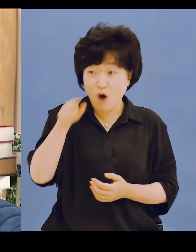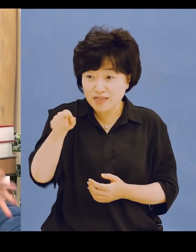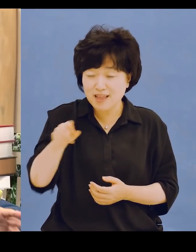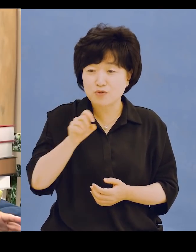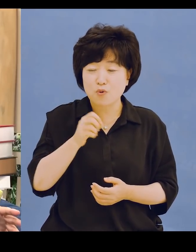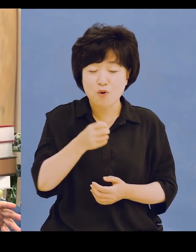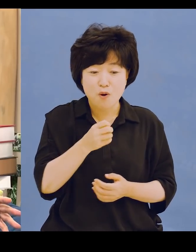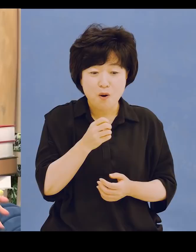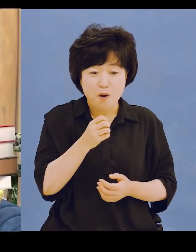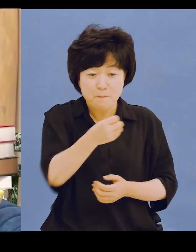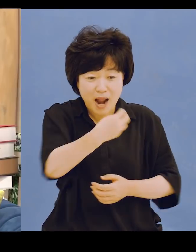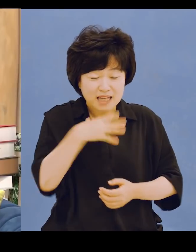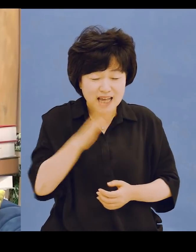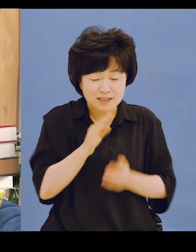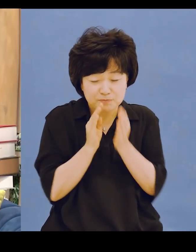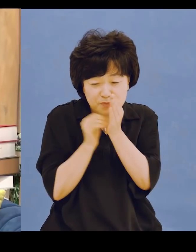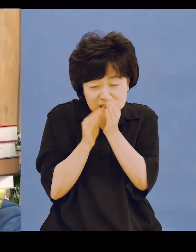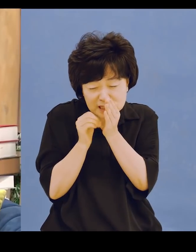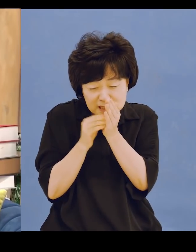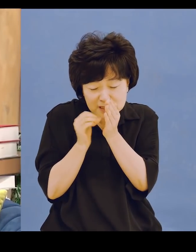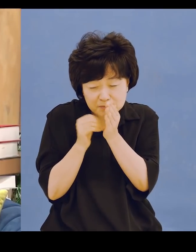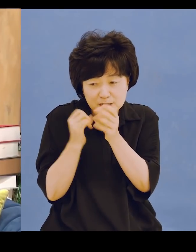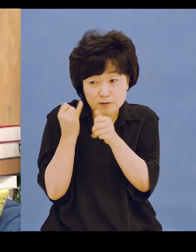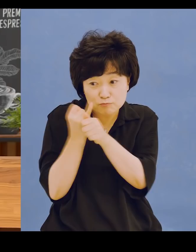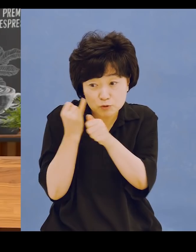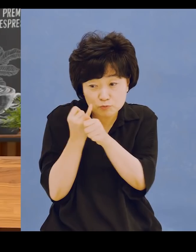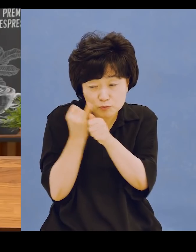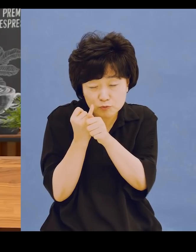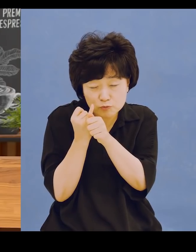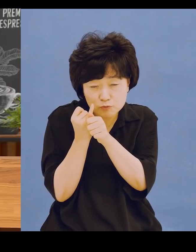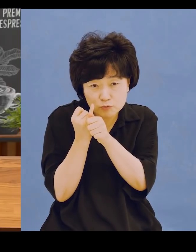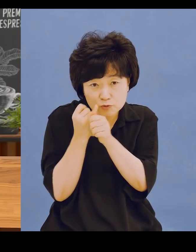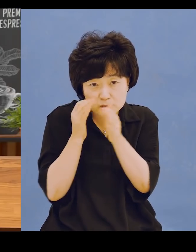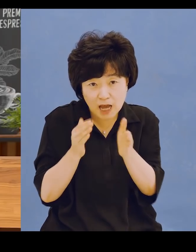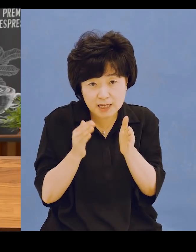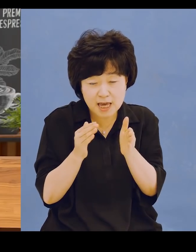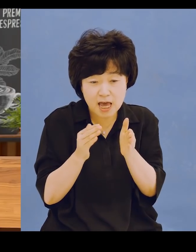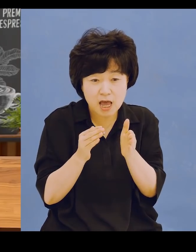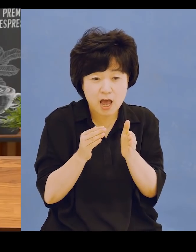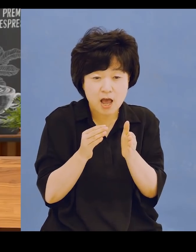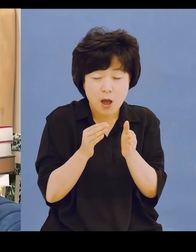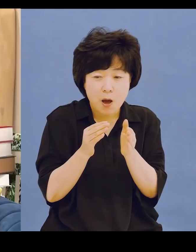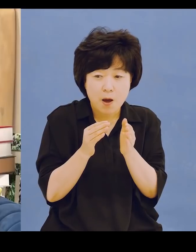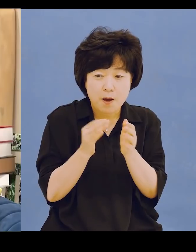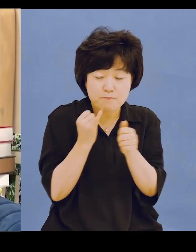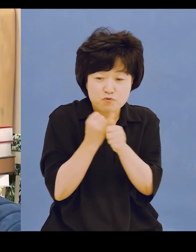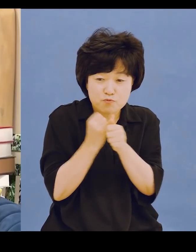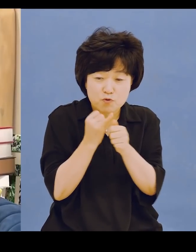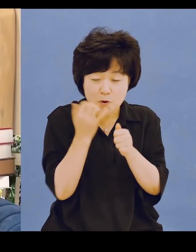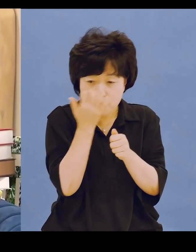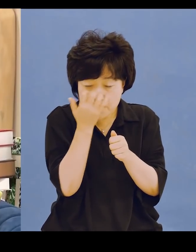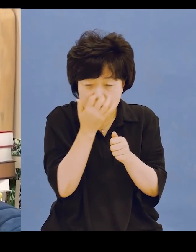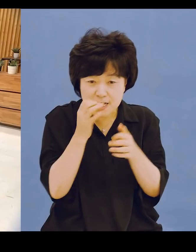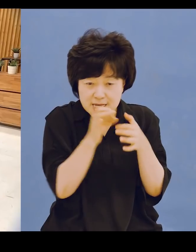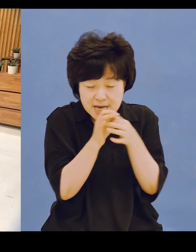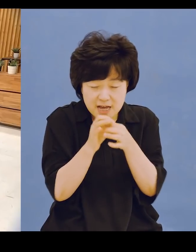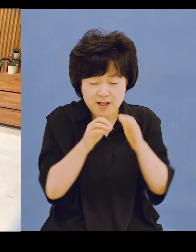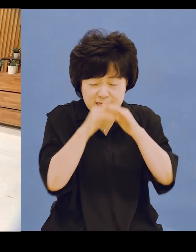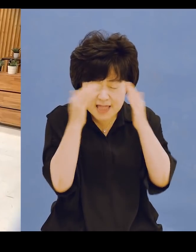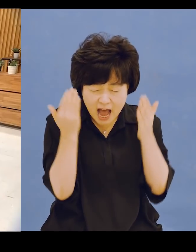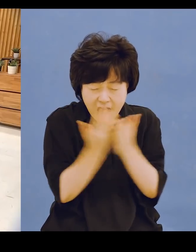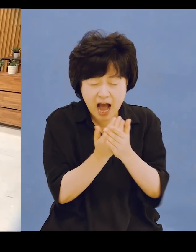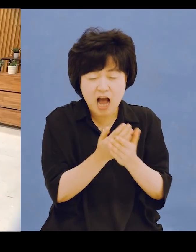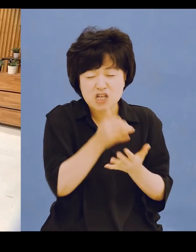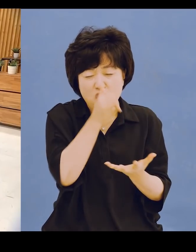우리 움막에서의 삶을 여자하고의 삶을 성경에 다 나와 있구나. 어떻게 다 알고 성경에 다 적으죠. 얘들도